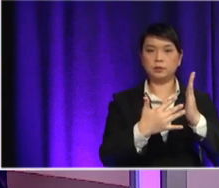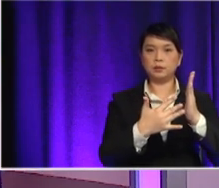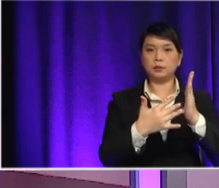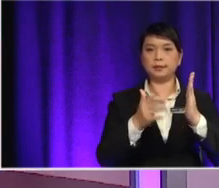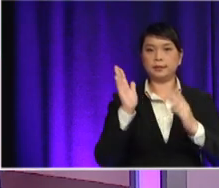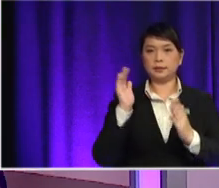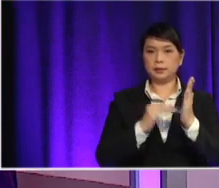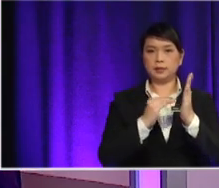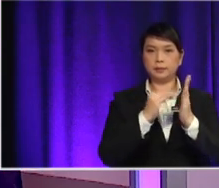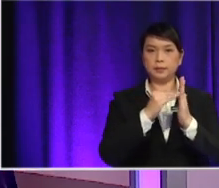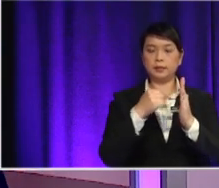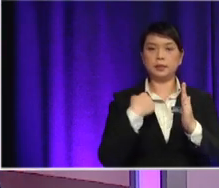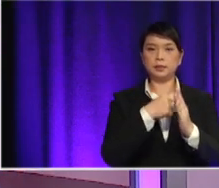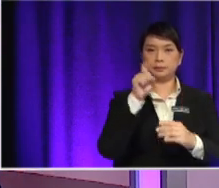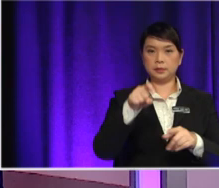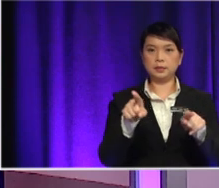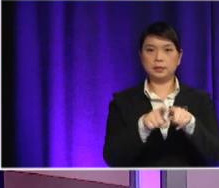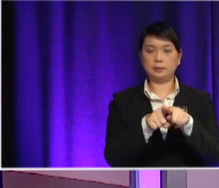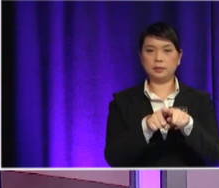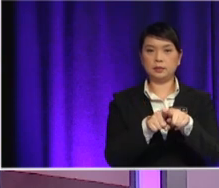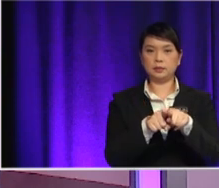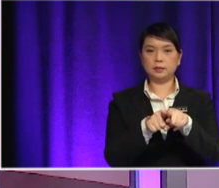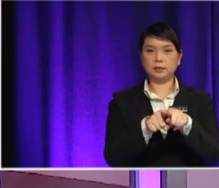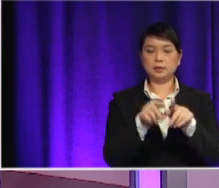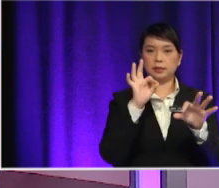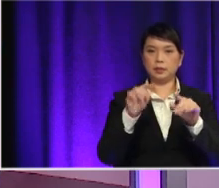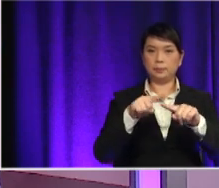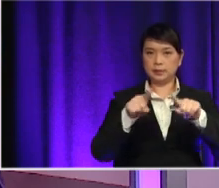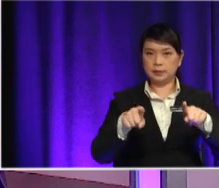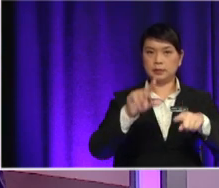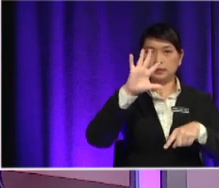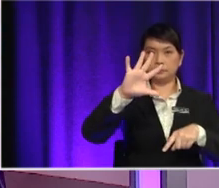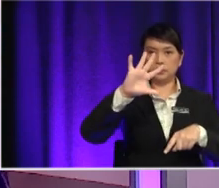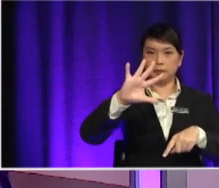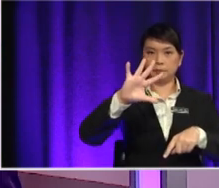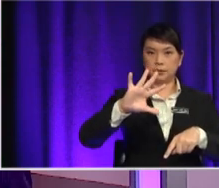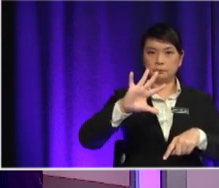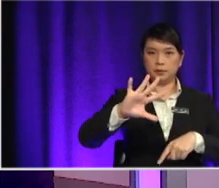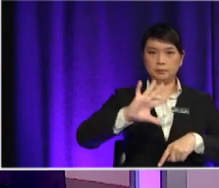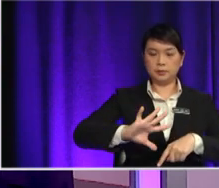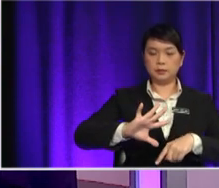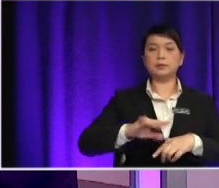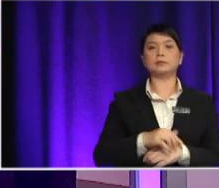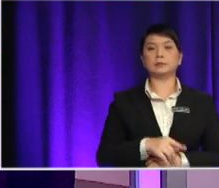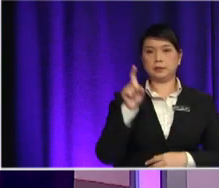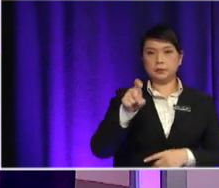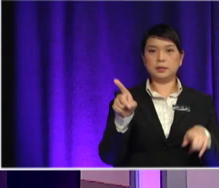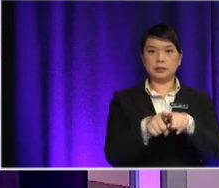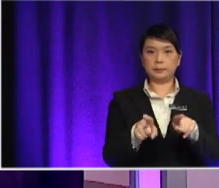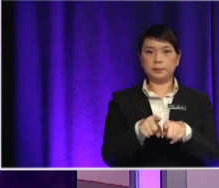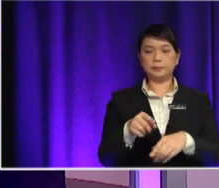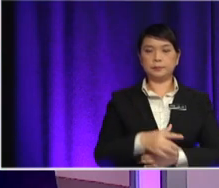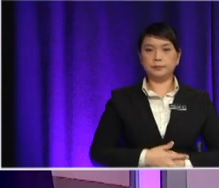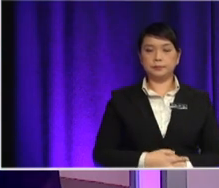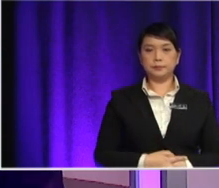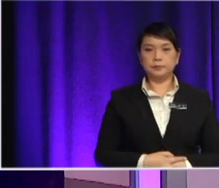Kalau jarak dia atau bezanya 5, jadi semuanya akan 5, 5, 5. Itu. Jadi ini yang